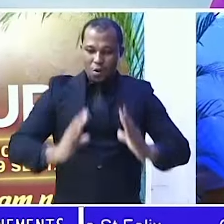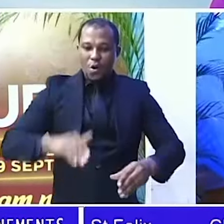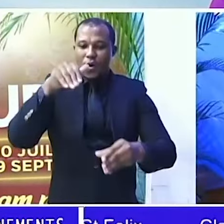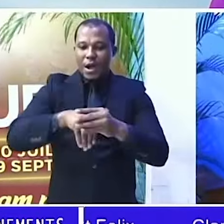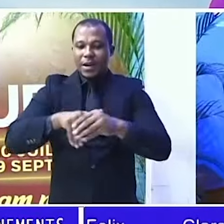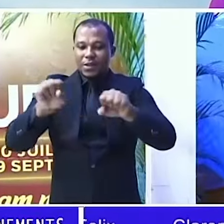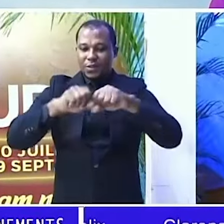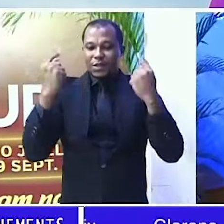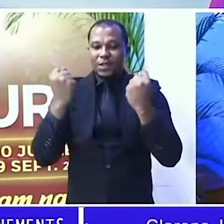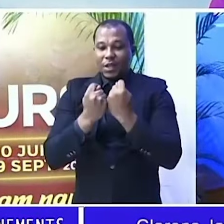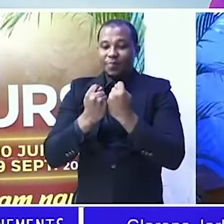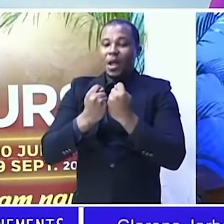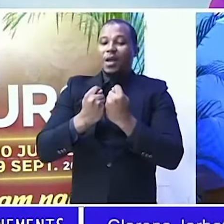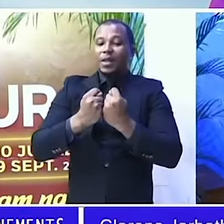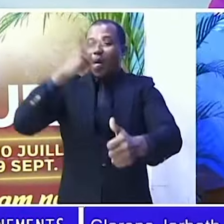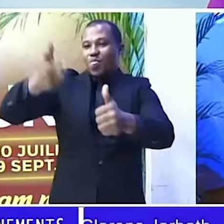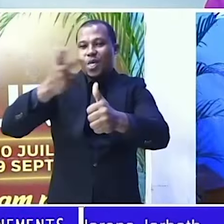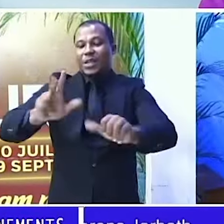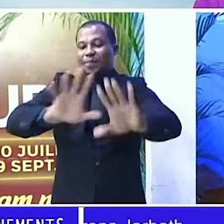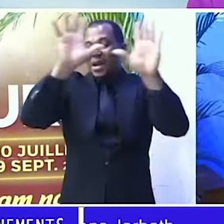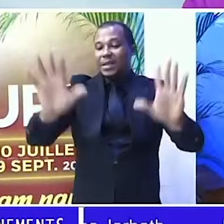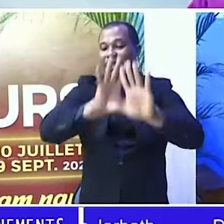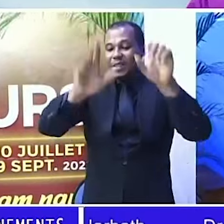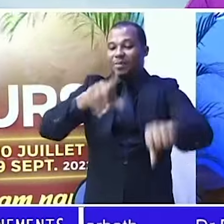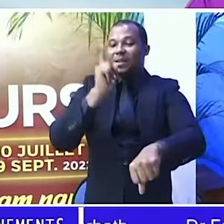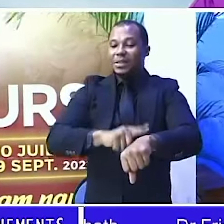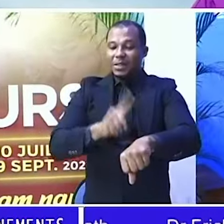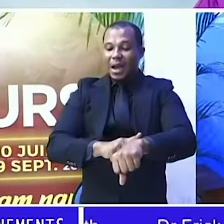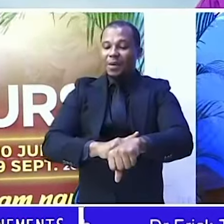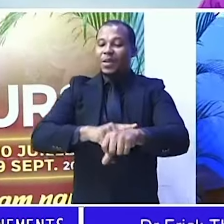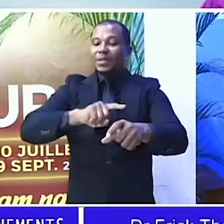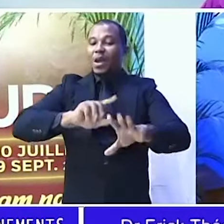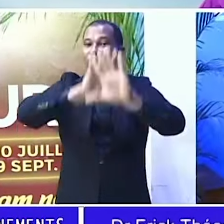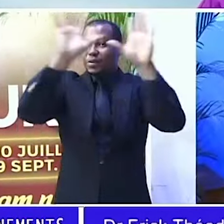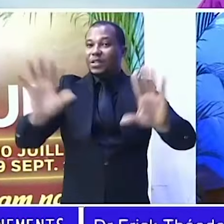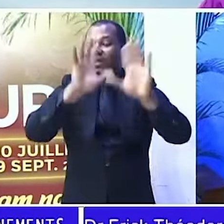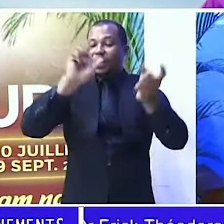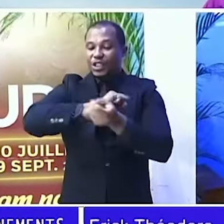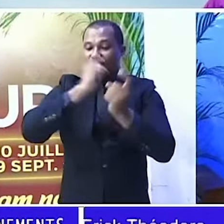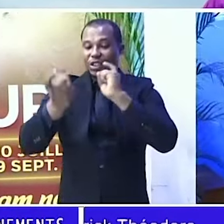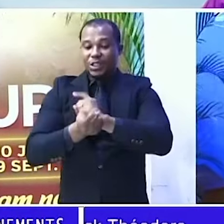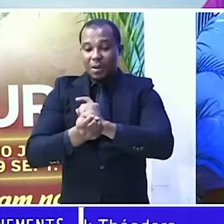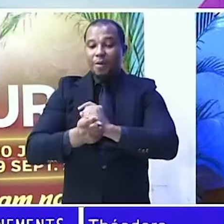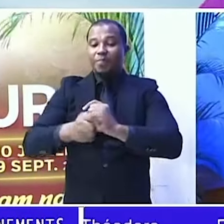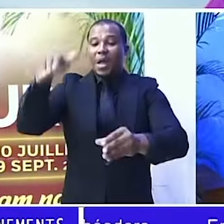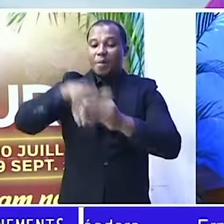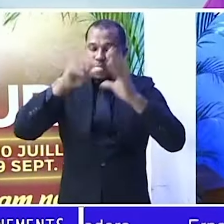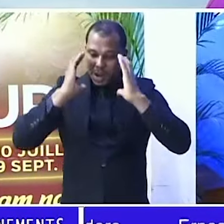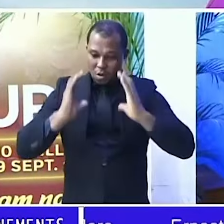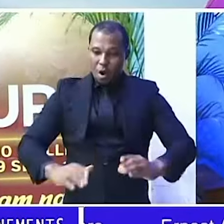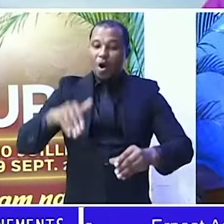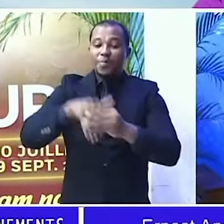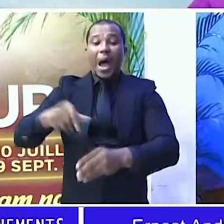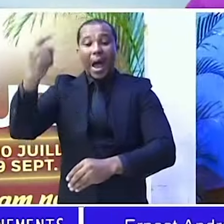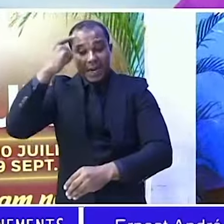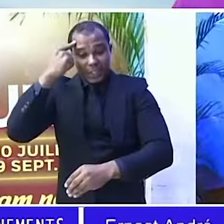Dieu. Que le troisième dimanche, ça, ils sont dimanche de changement dans le corps, dans l'esprit ou dans le comportement dans l'église et